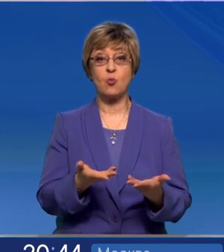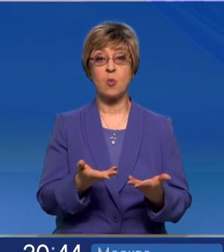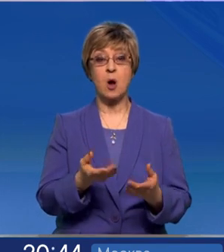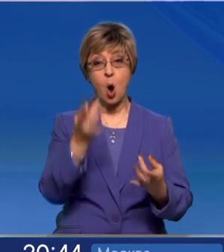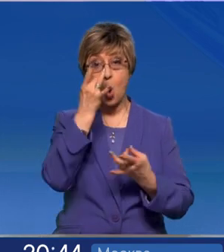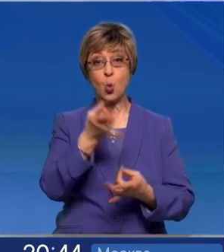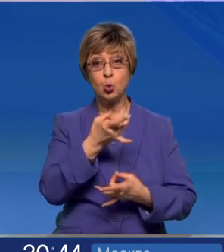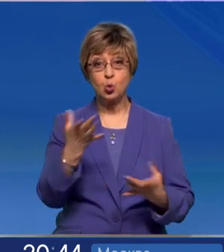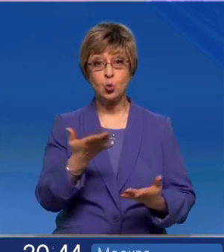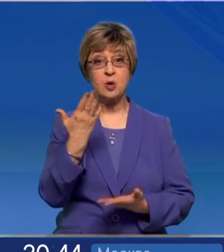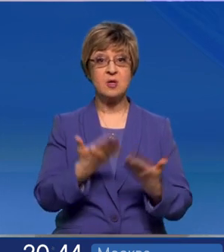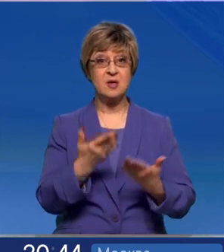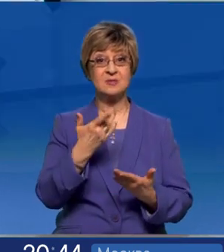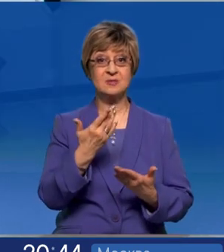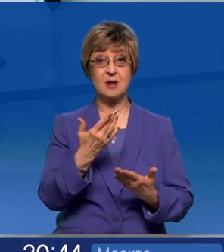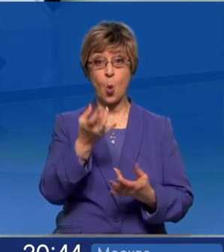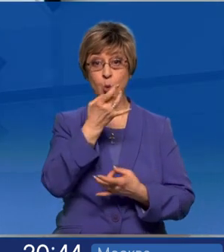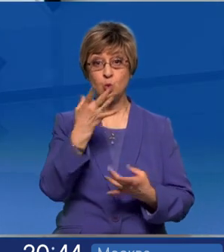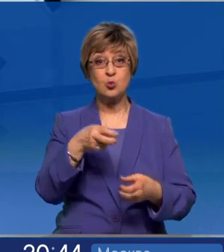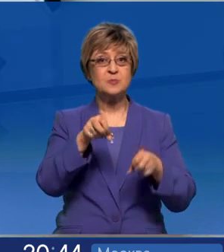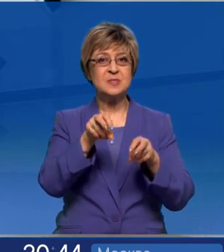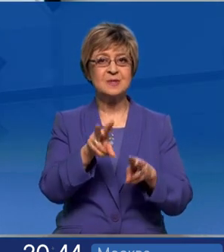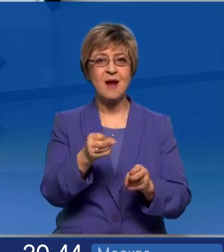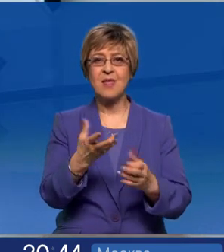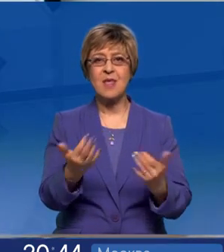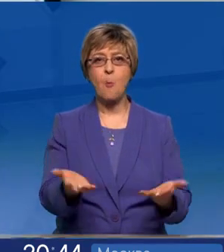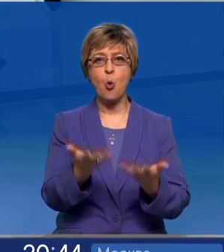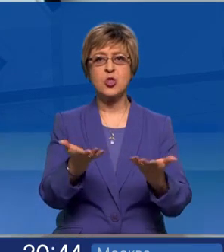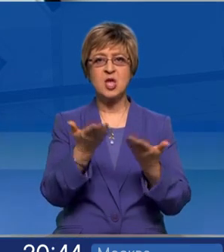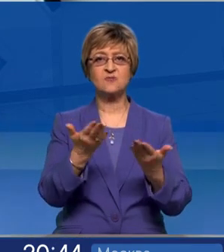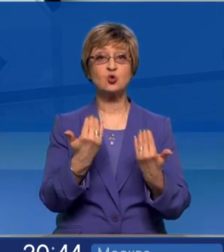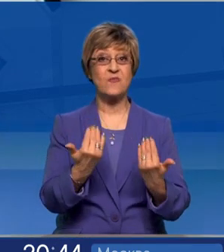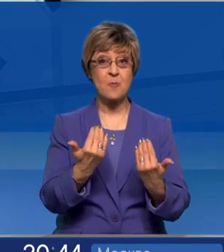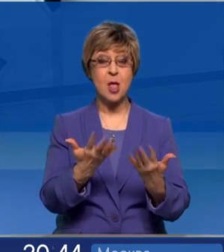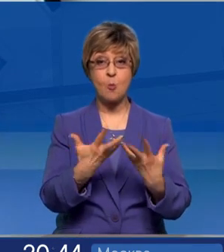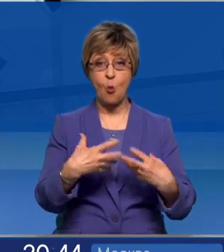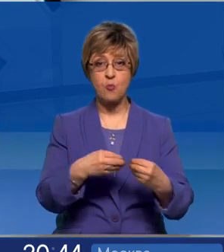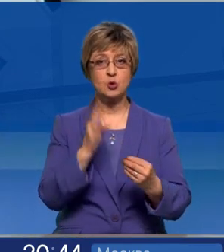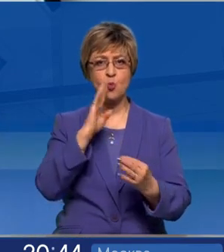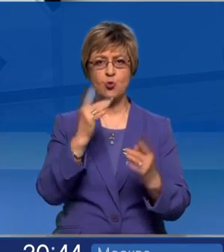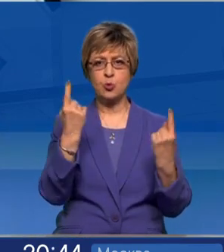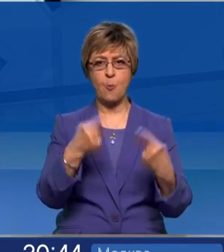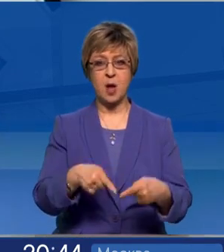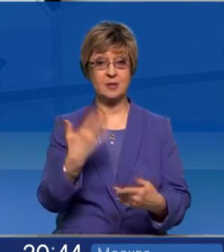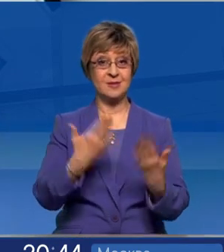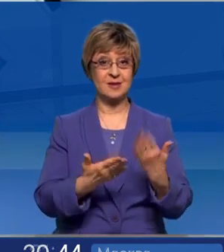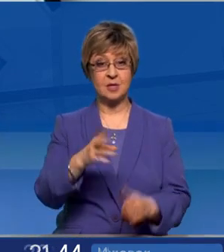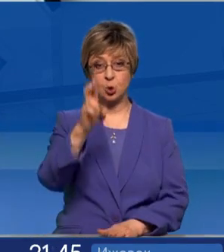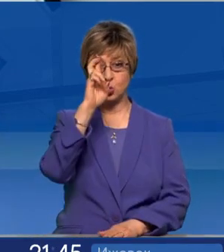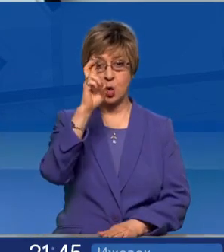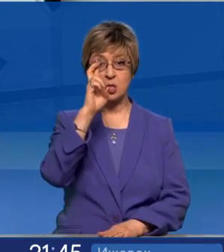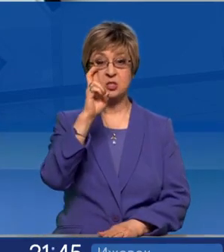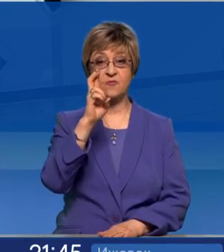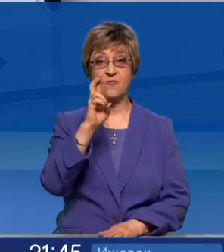культура, если ее специально не поддерживать в современном обществе, падает. То есть если государство не